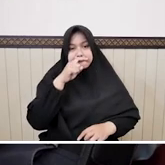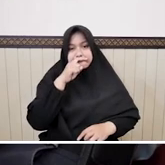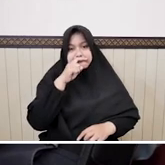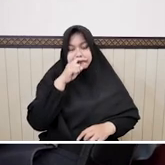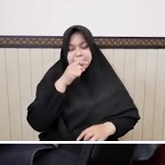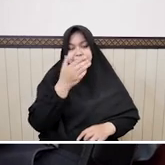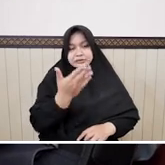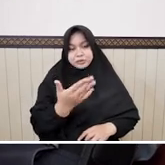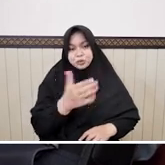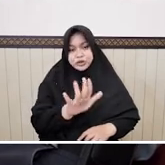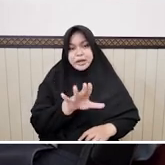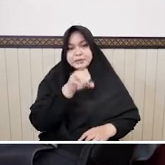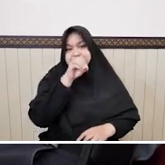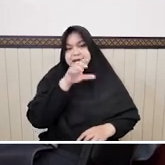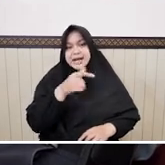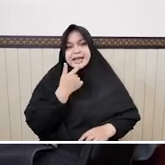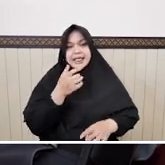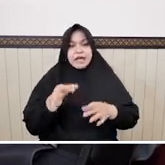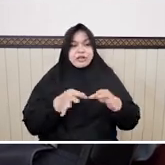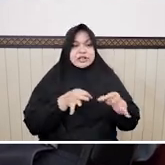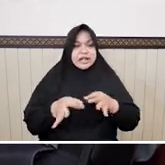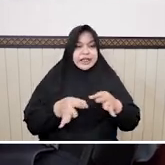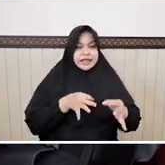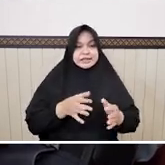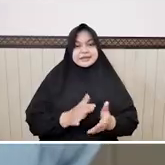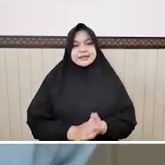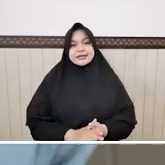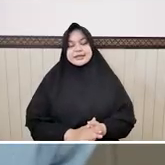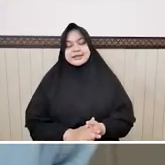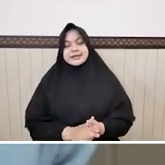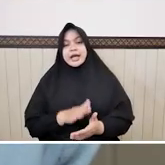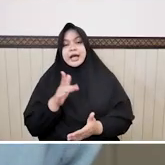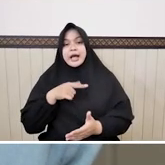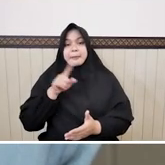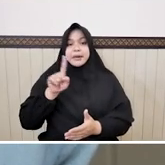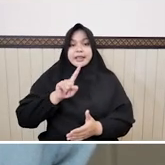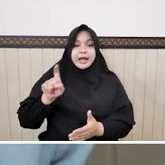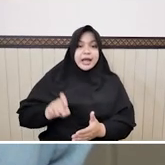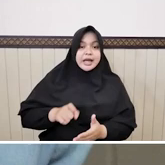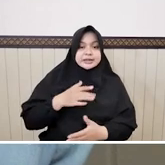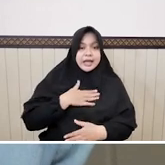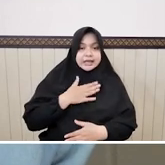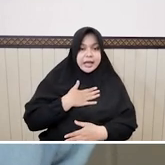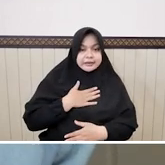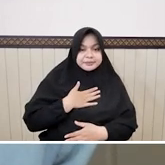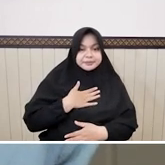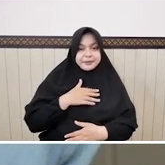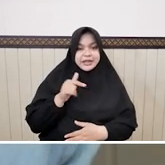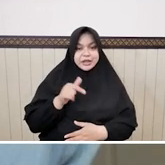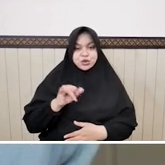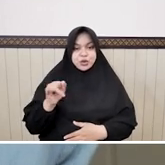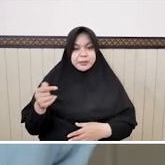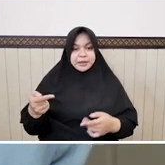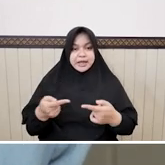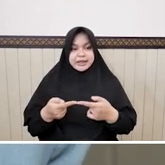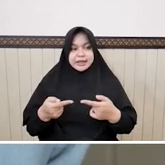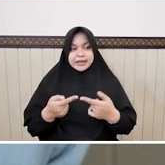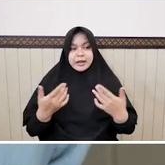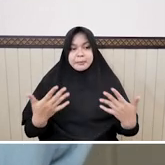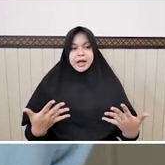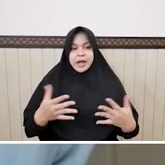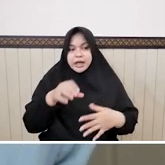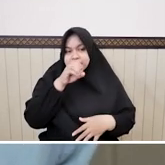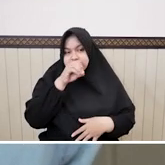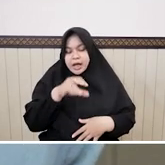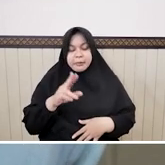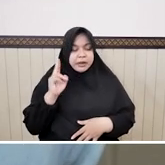bicara soal sarana prasana pertanyaan saya yang ini juga berkaitan dengan apa yang